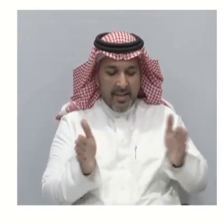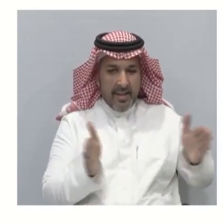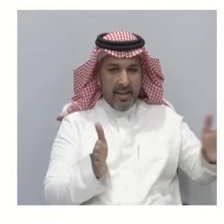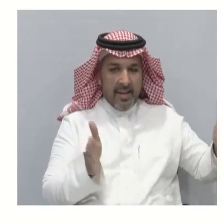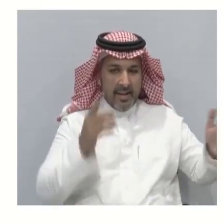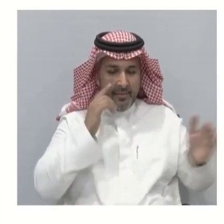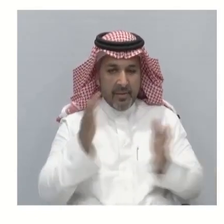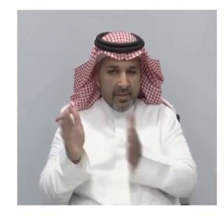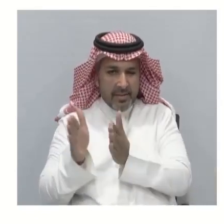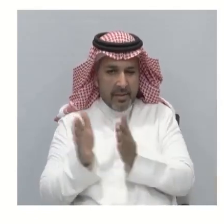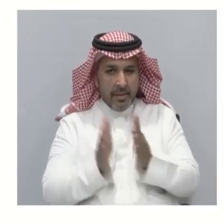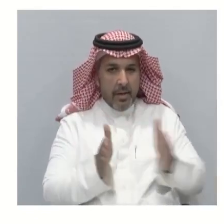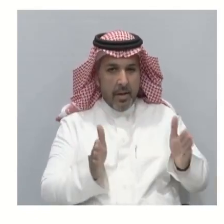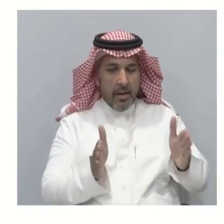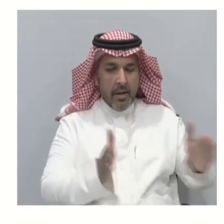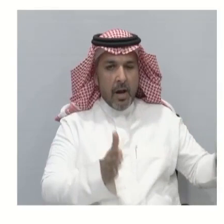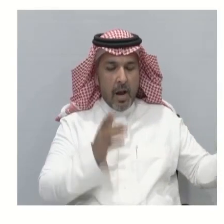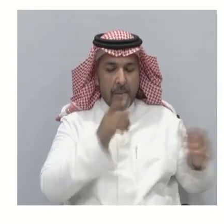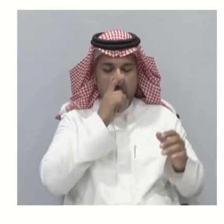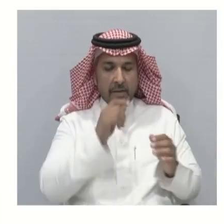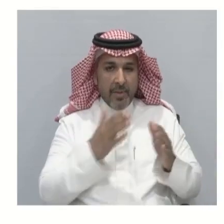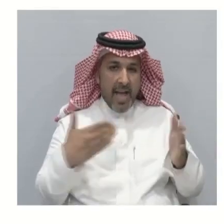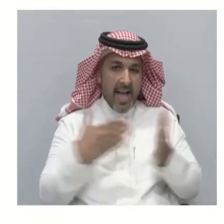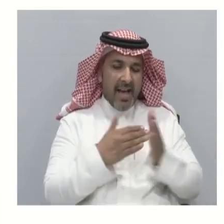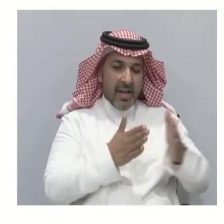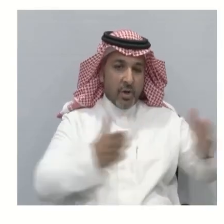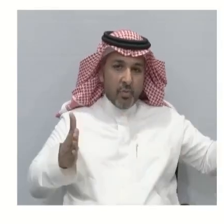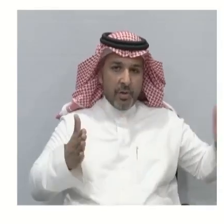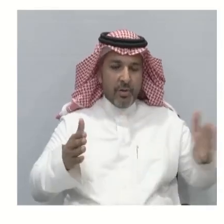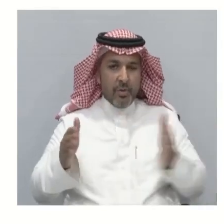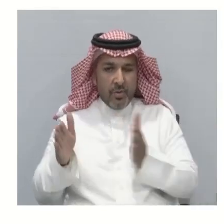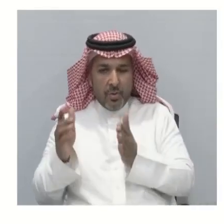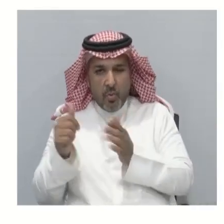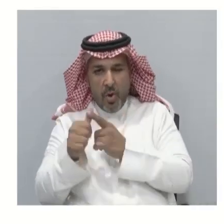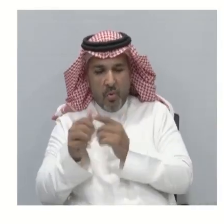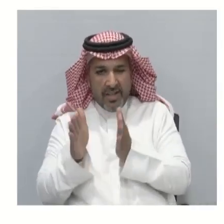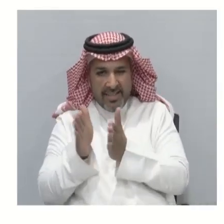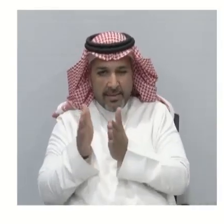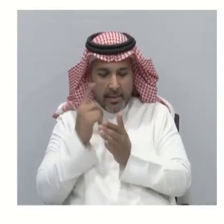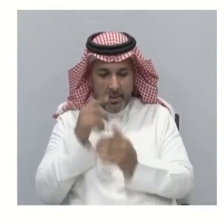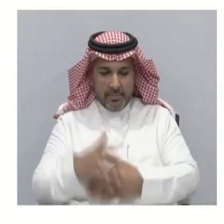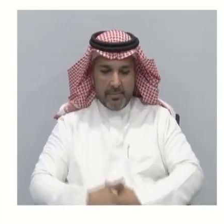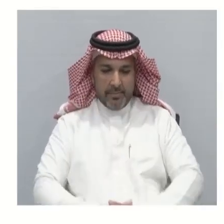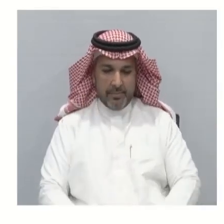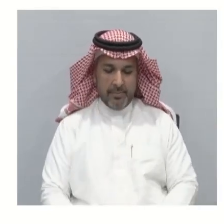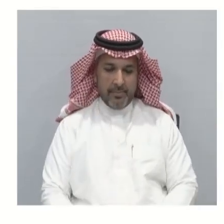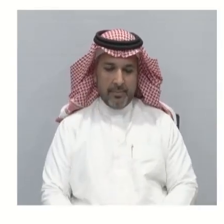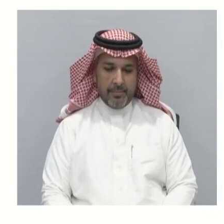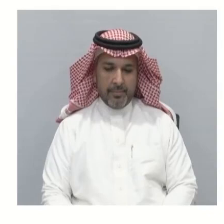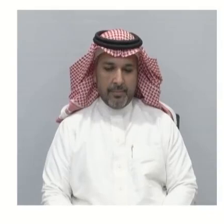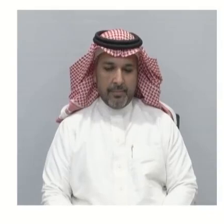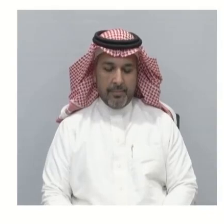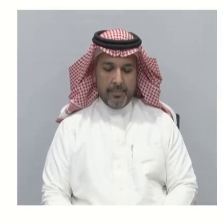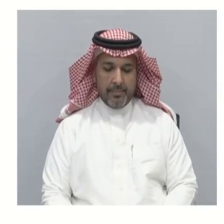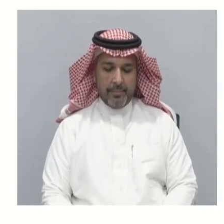الاطول في الرياضيات عندنا لما اجي اكتب لك الحروف والزوايا والاضلاع راح ابدا من ايش راح ابدا من اليسار